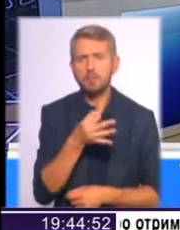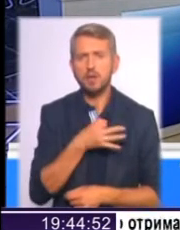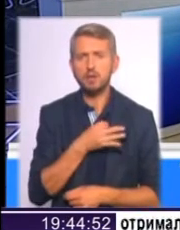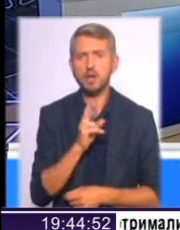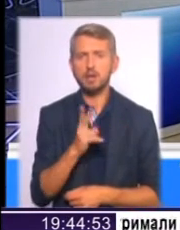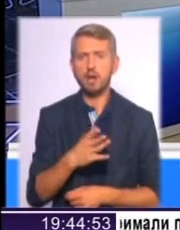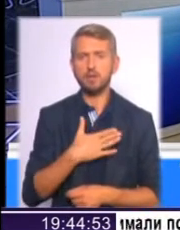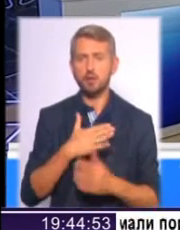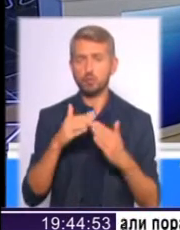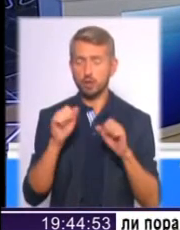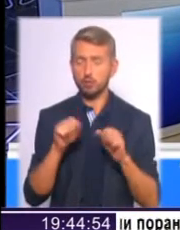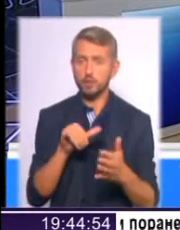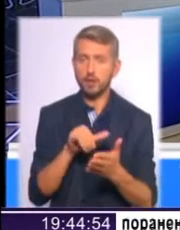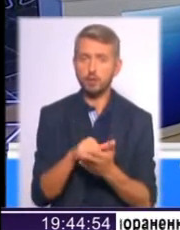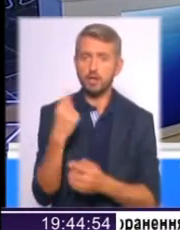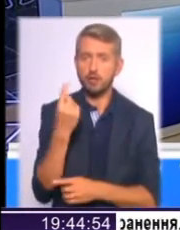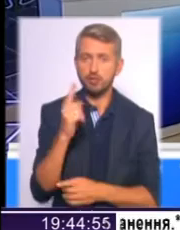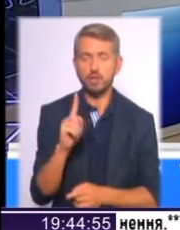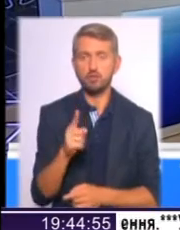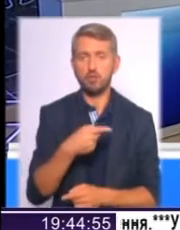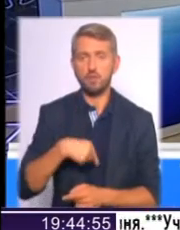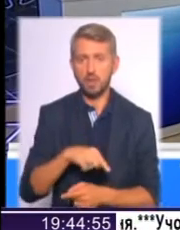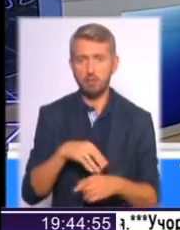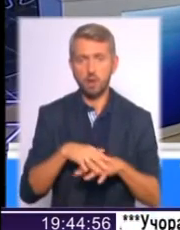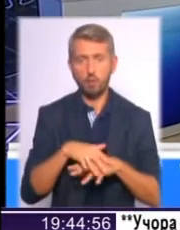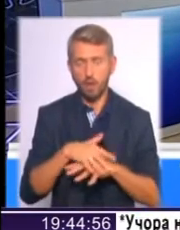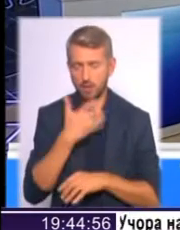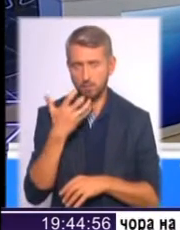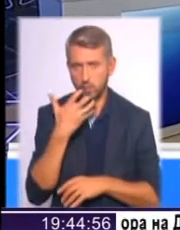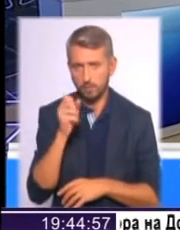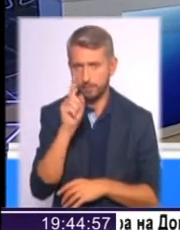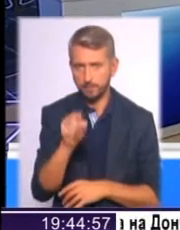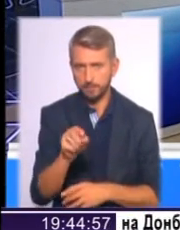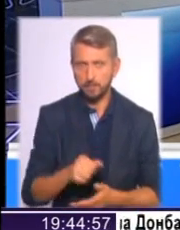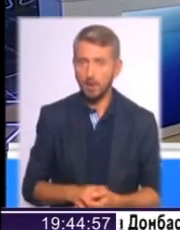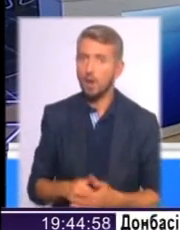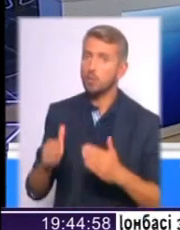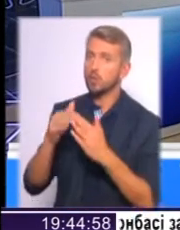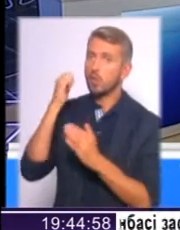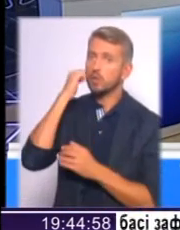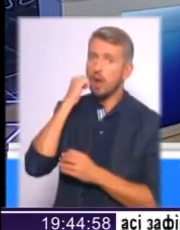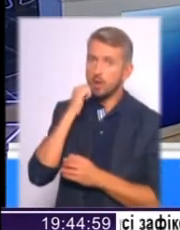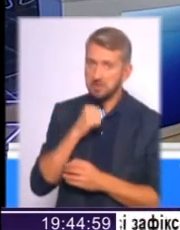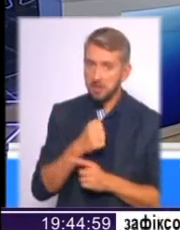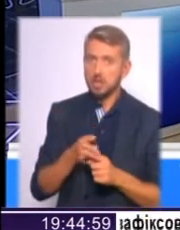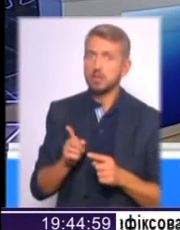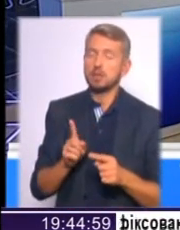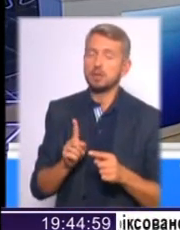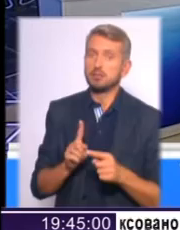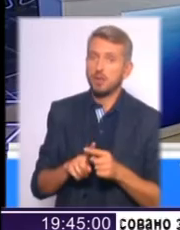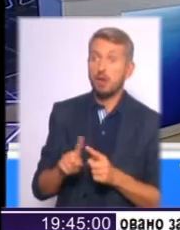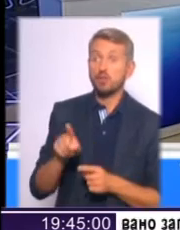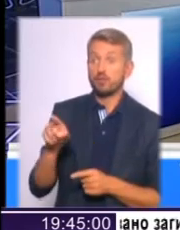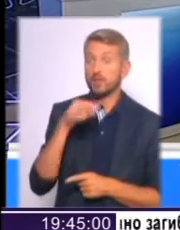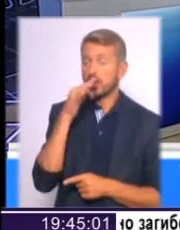у нашому будинку можна встановити лічильники, щоб нам рахували тепло? Да, будинок старий. Це, в принципі, те, про що ви говорили,